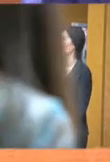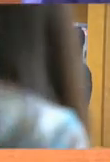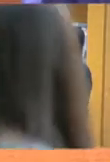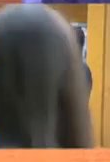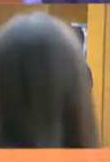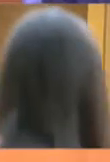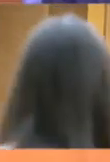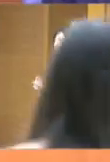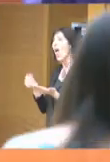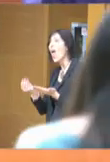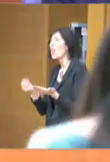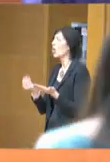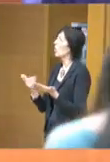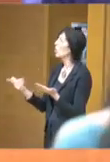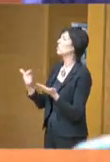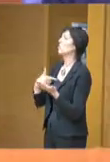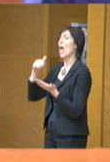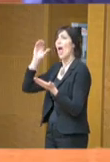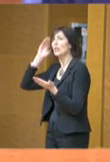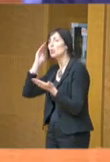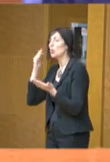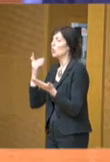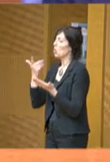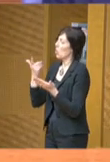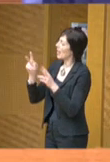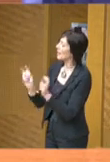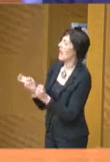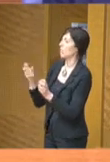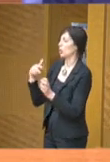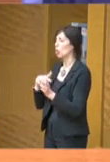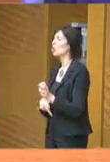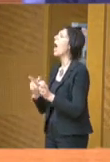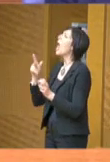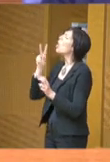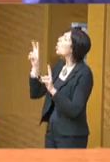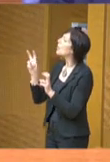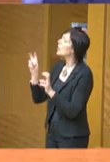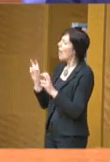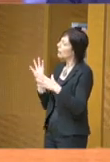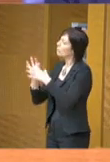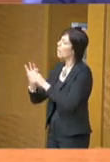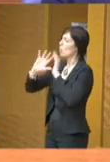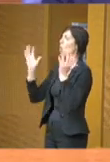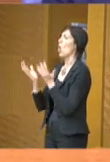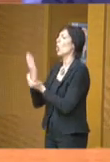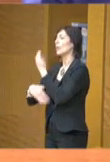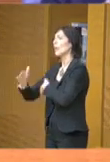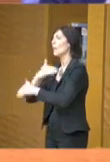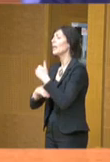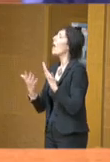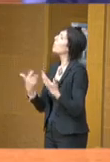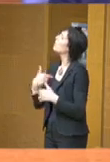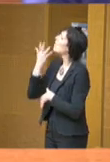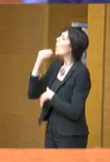valorizzati e così ascoltati, no? Sui temi sociali, sui temi che riguardano il mondo della disabilità. Ma mi piace pensare che proprio grazie ad ognuno di